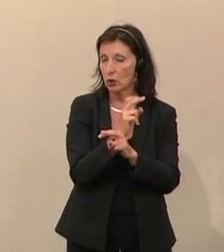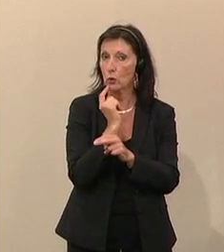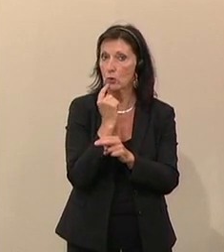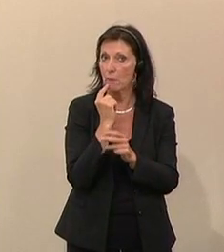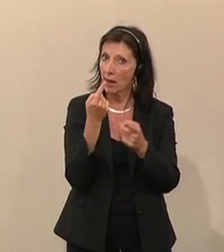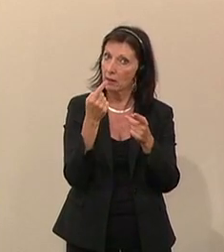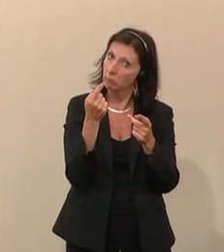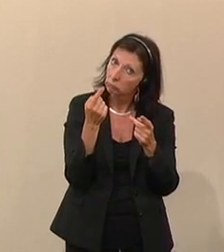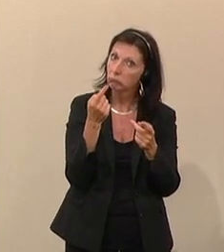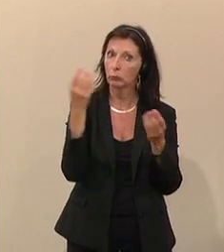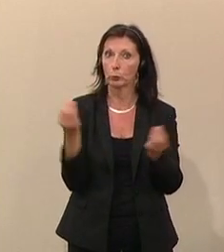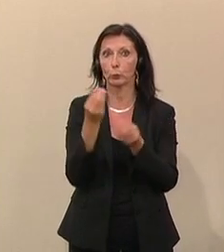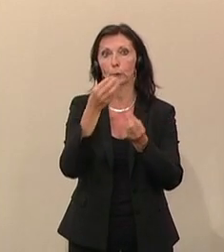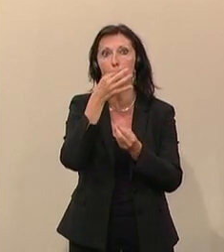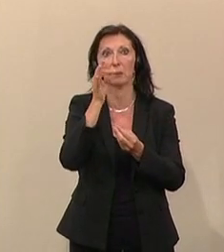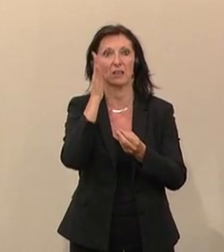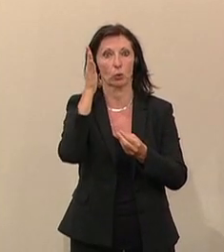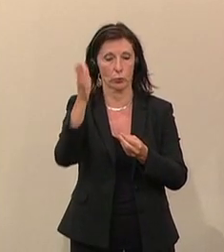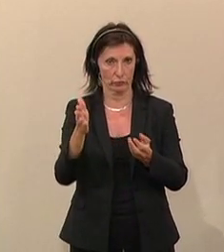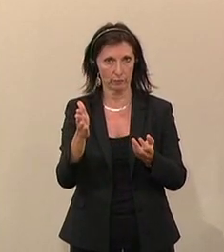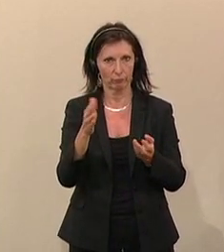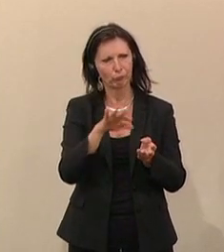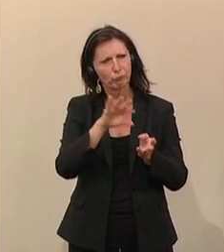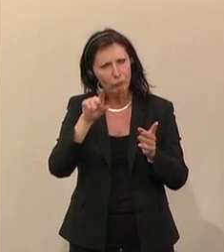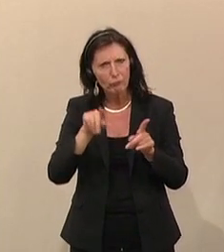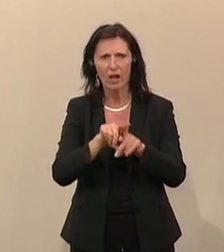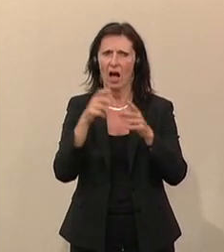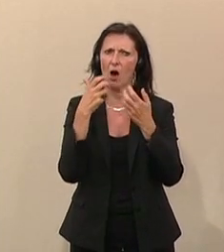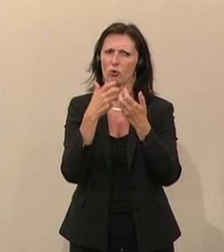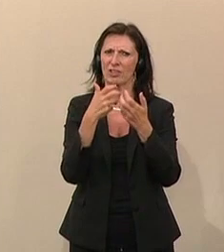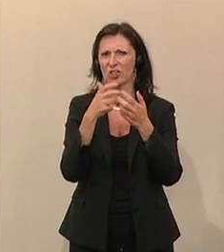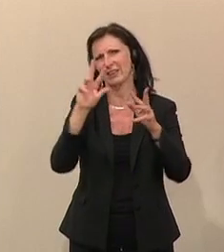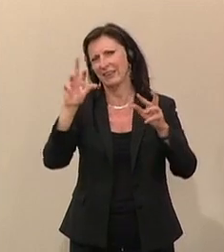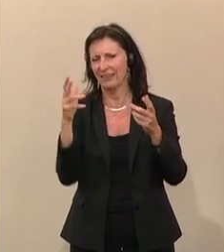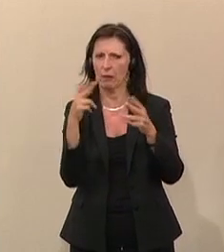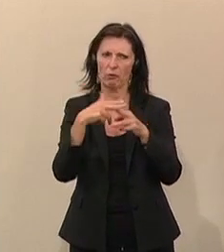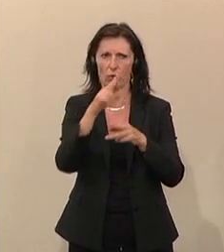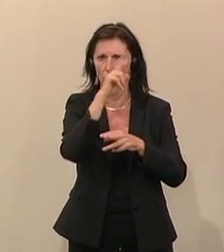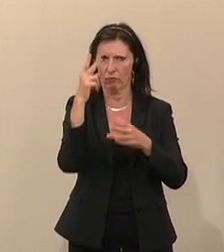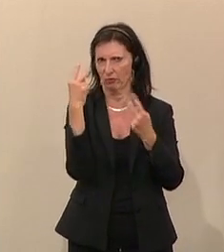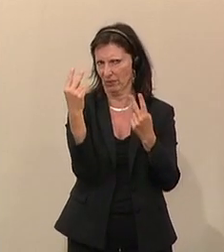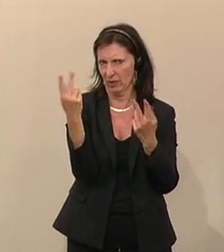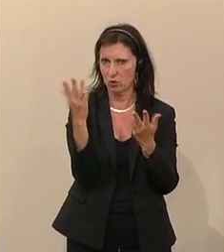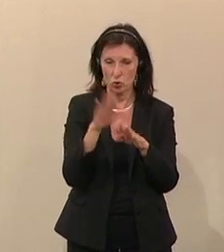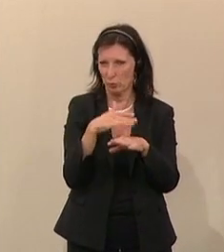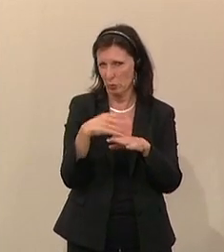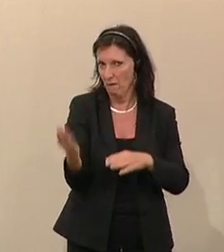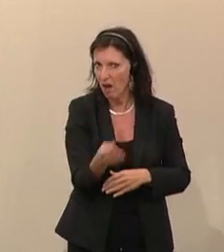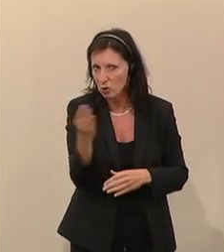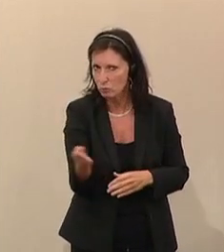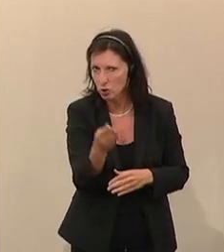ja dann auch eine geschichte die natürlich eine bevölkerung sehr oft ein thema ist das heißt wenn die waschmaschine so